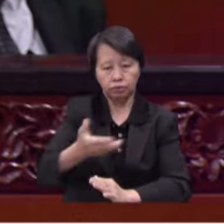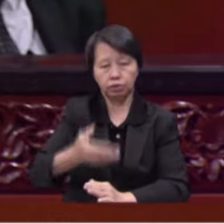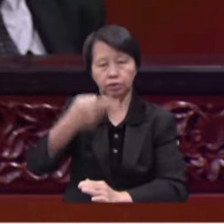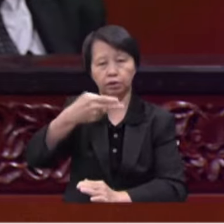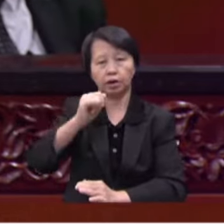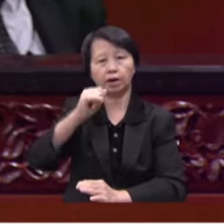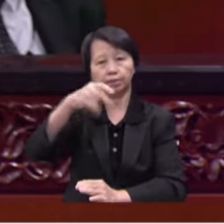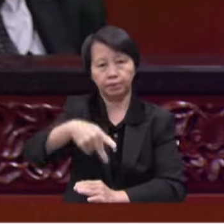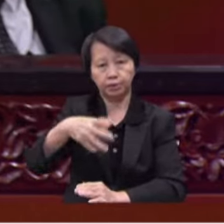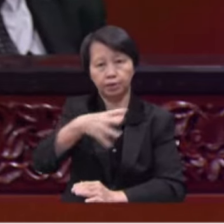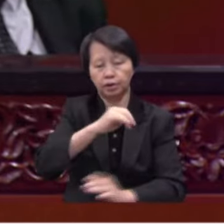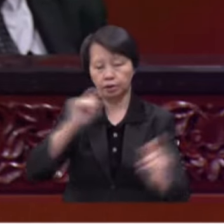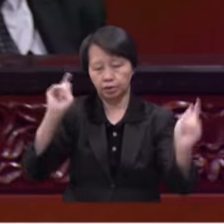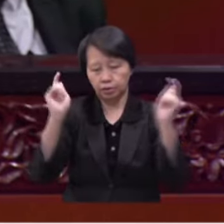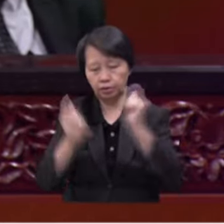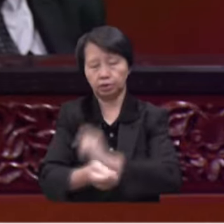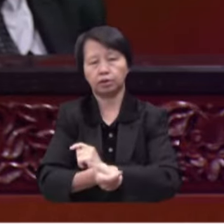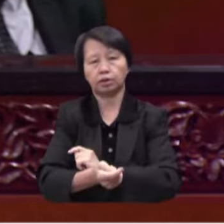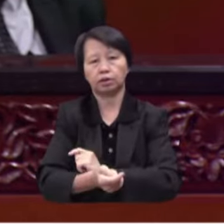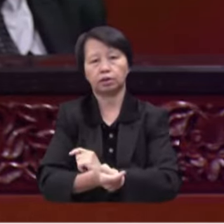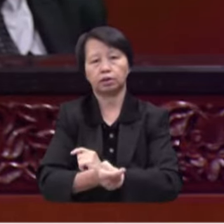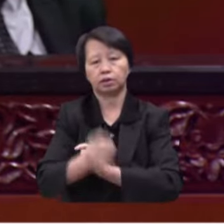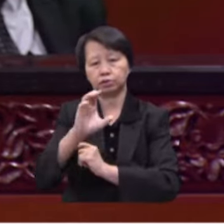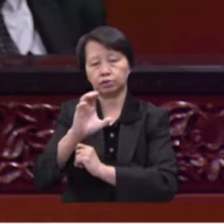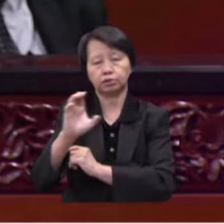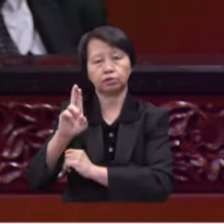dan change April